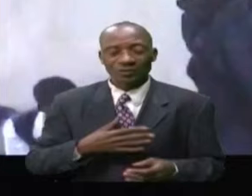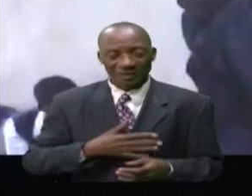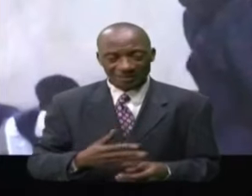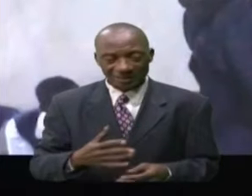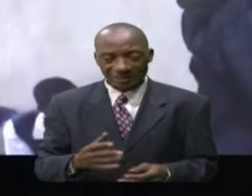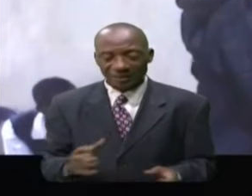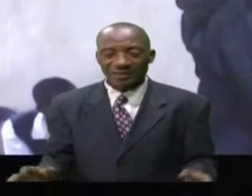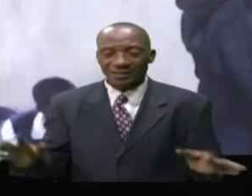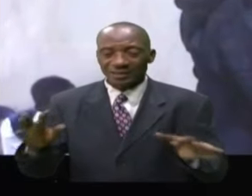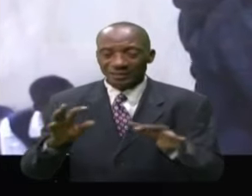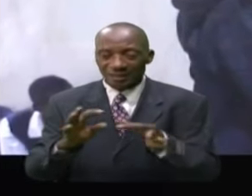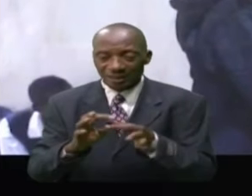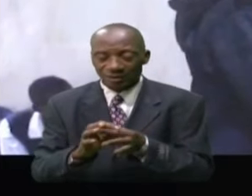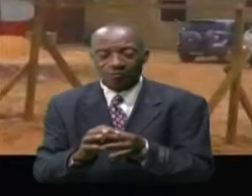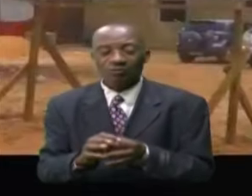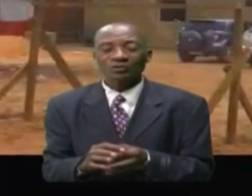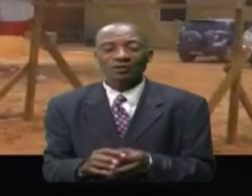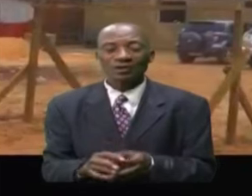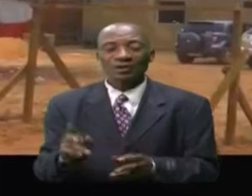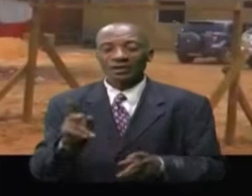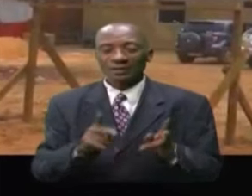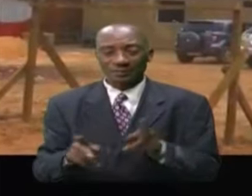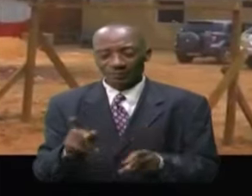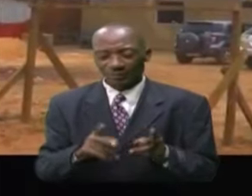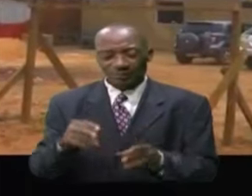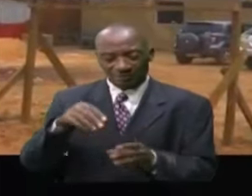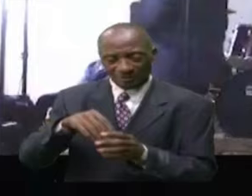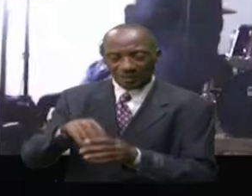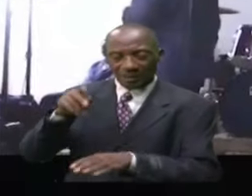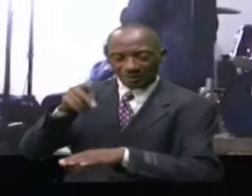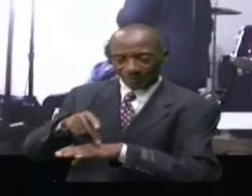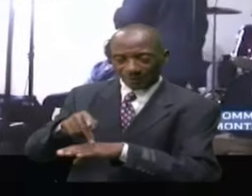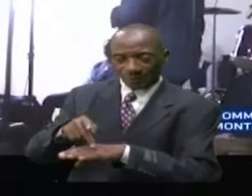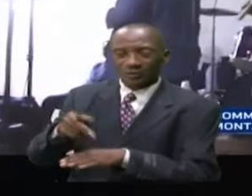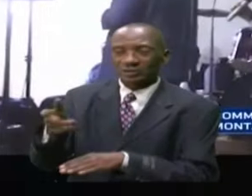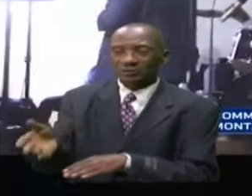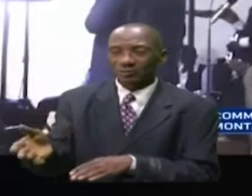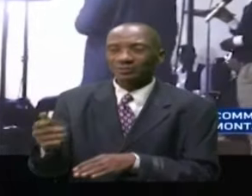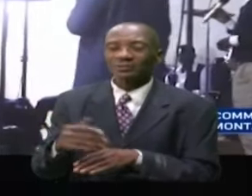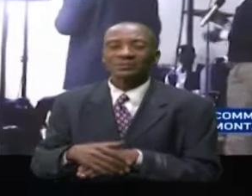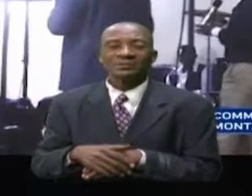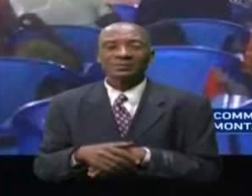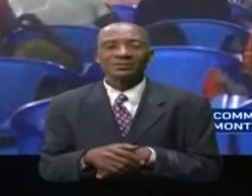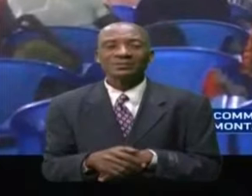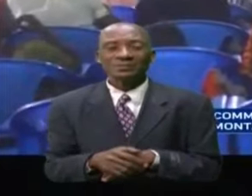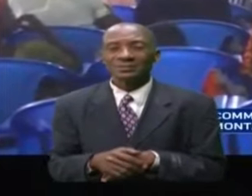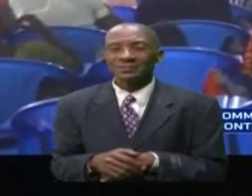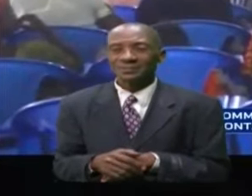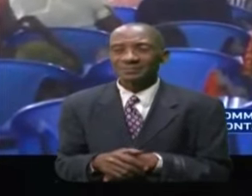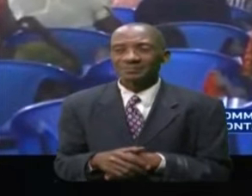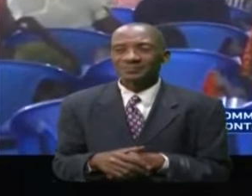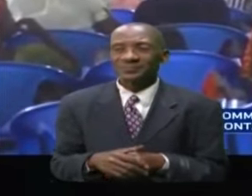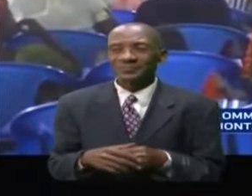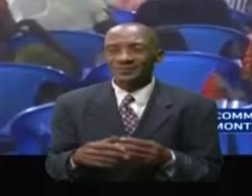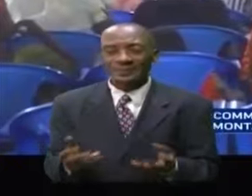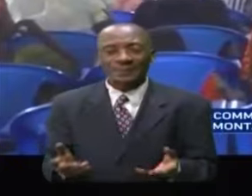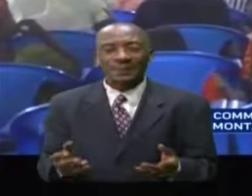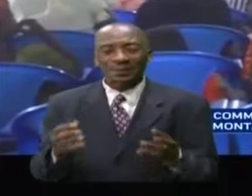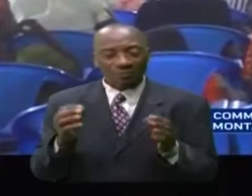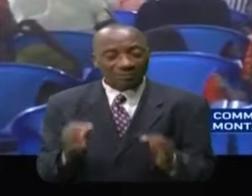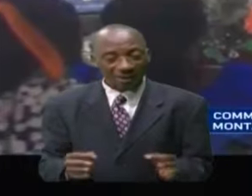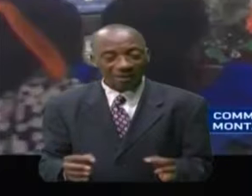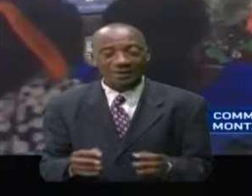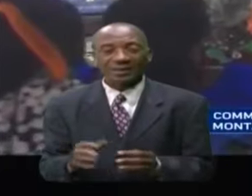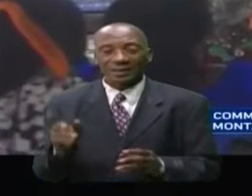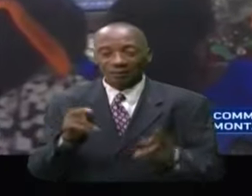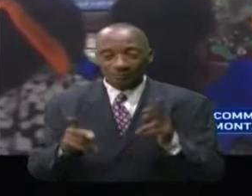préoccupations soulevées par les fidèles de cette paroisse dans une éducation totale. Ouverte le 26 octobre, cette conférence